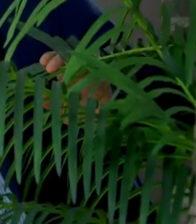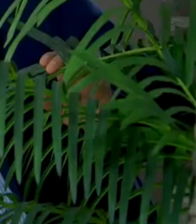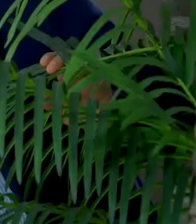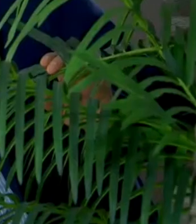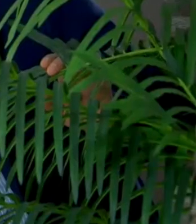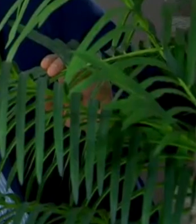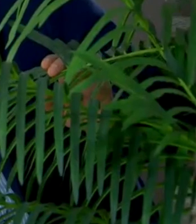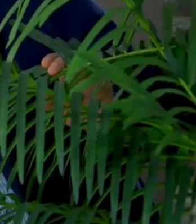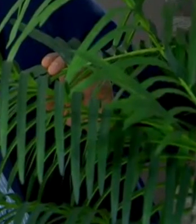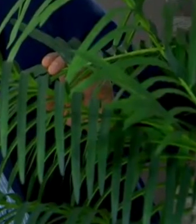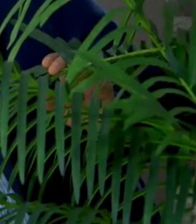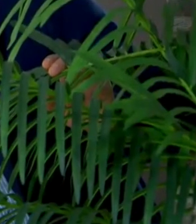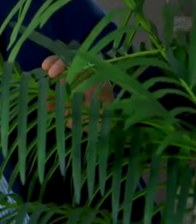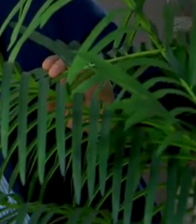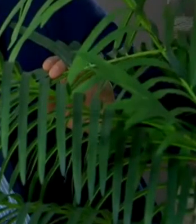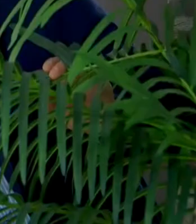ısırıp kopardı, yiyor.